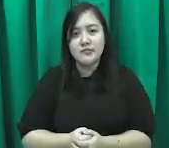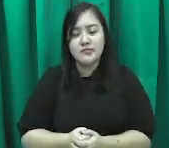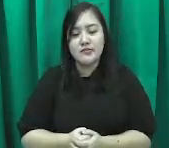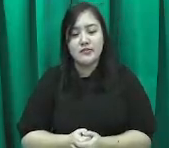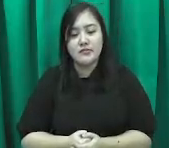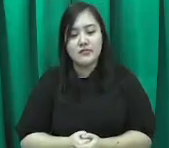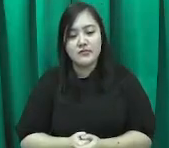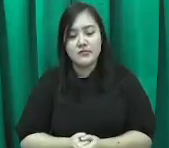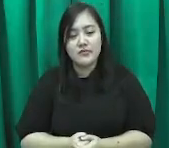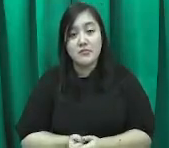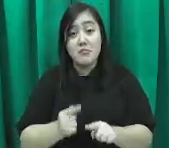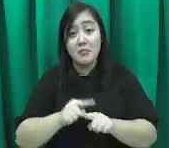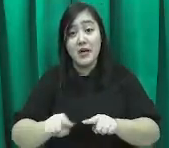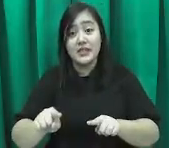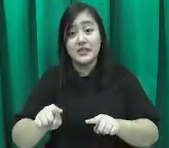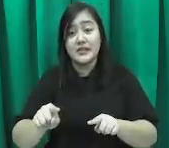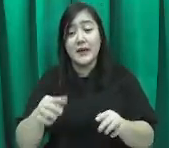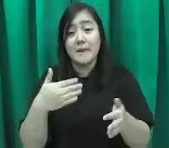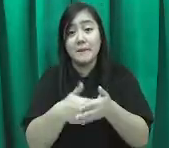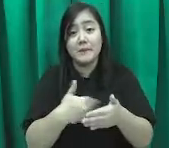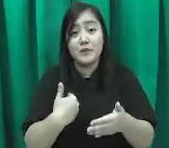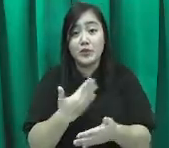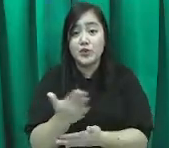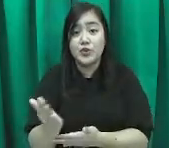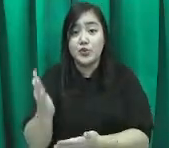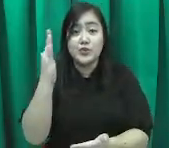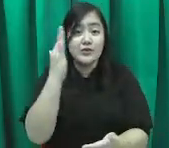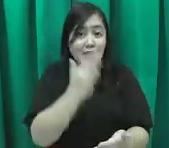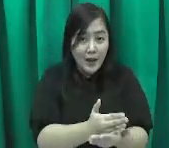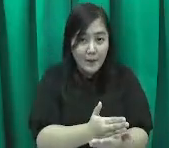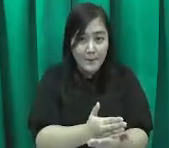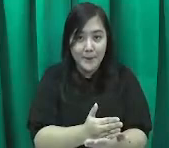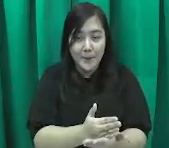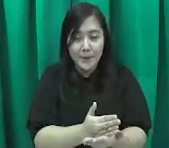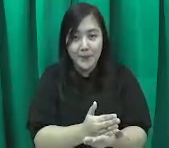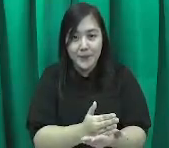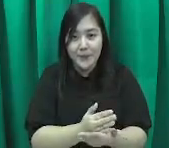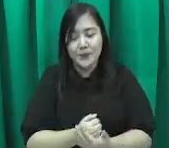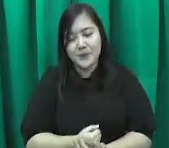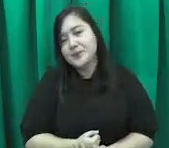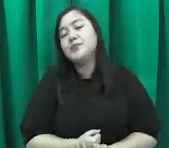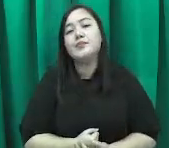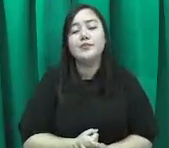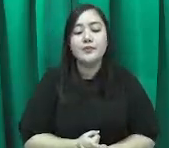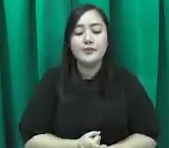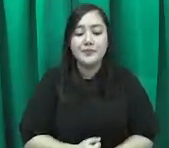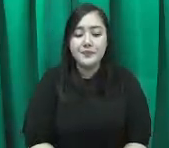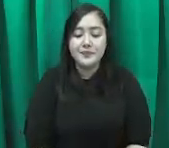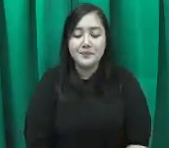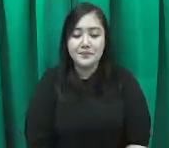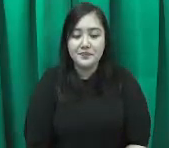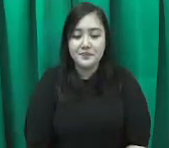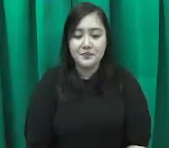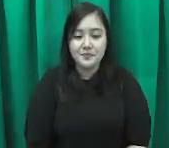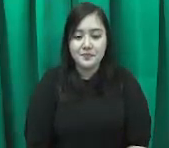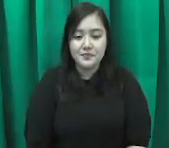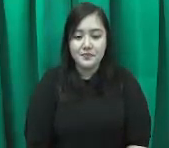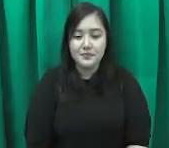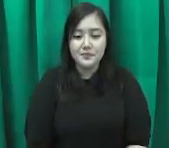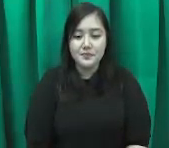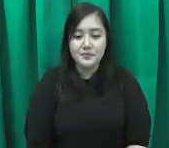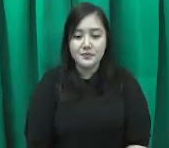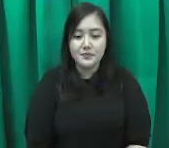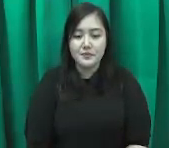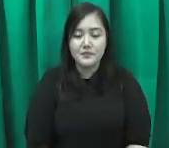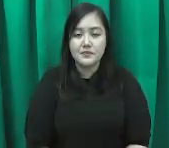hands off na yan, ibig sabihin, nandun ka na sa peak. Kaya dapat dun pa lang, katulad ng minimension natin lagi, sa step one